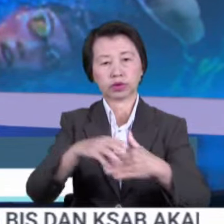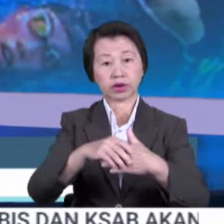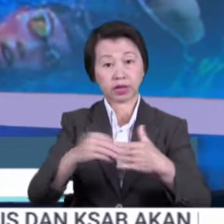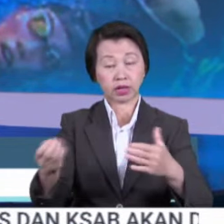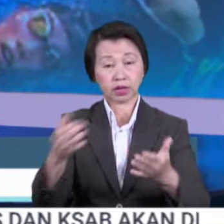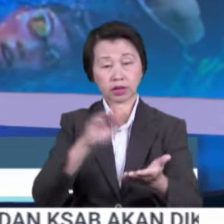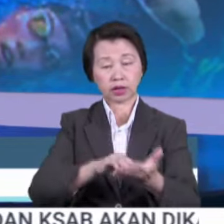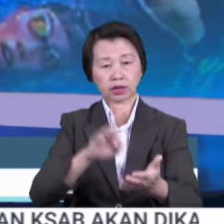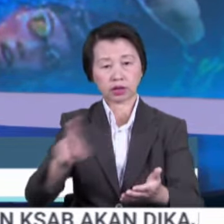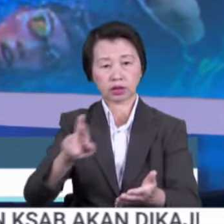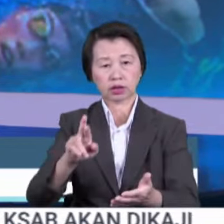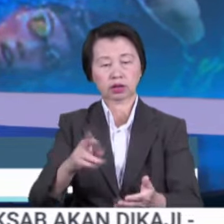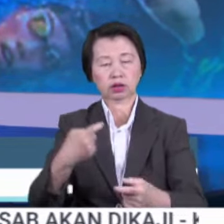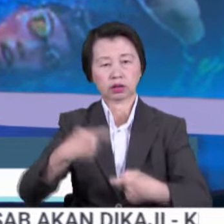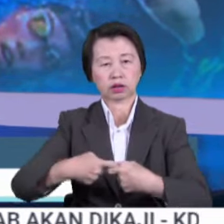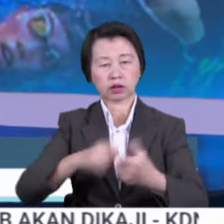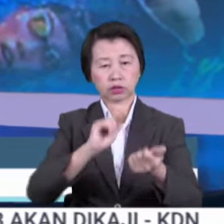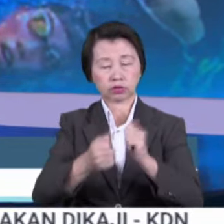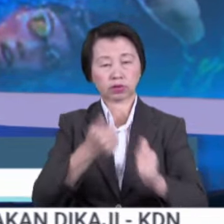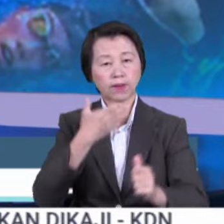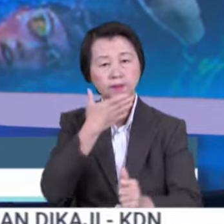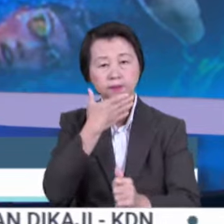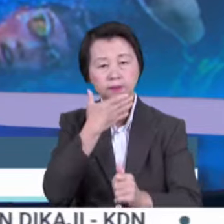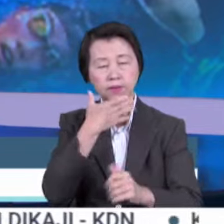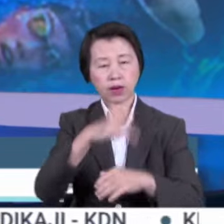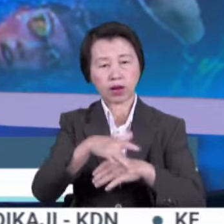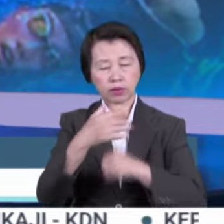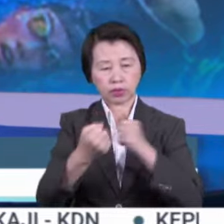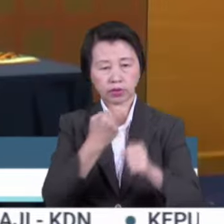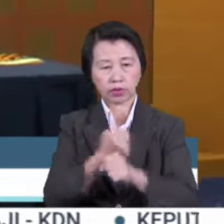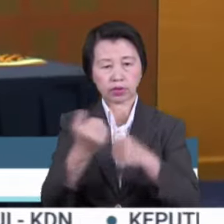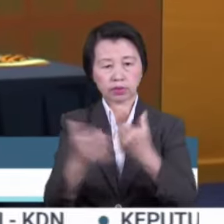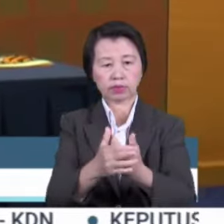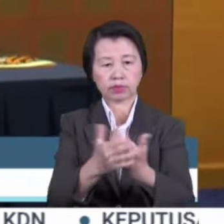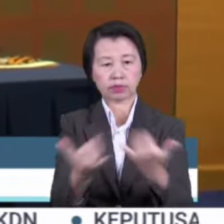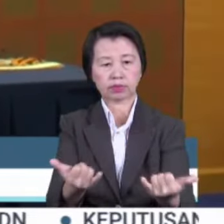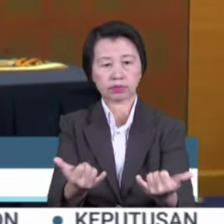berkaitan suka dan beliau sejak awal tahun hingga hari ini